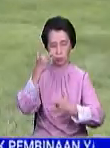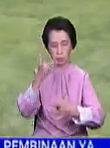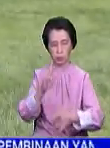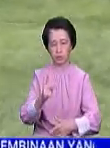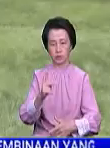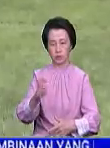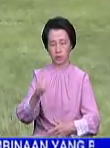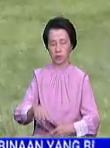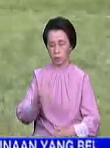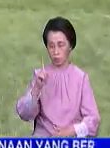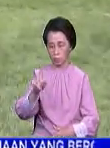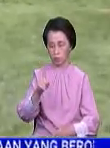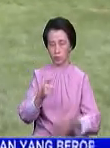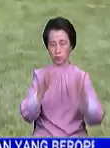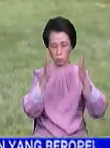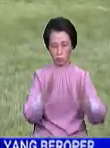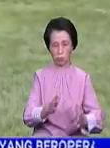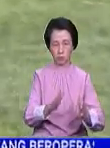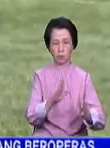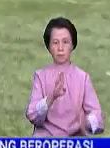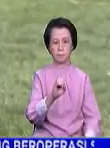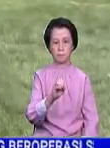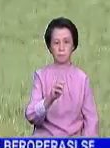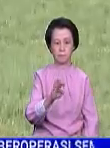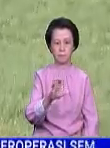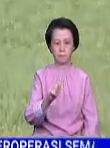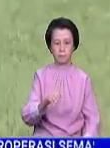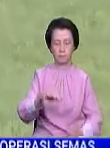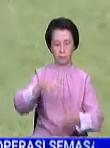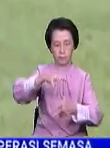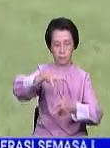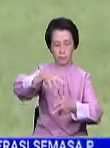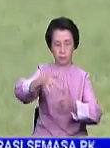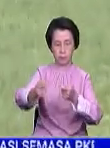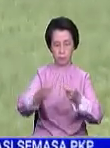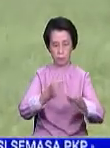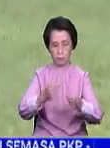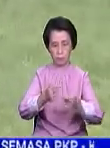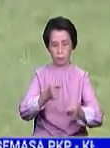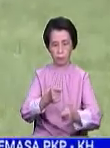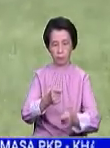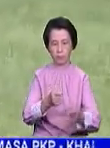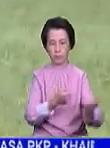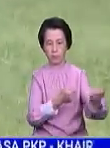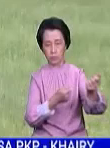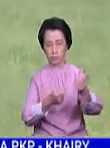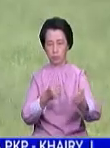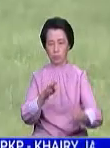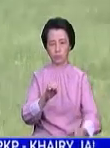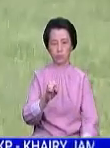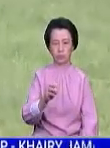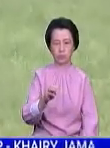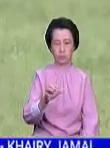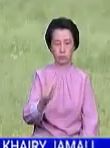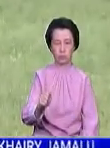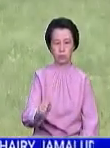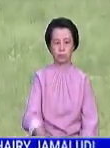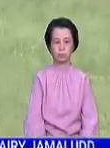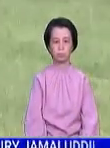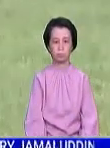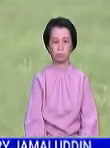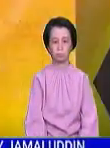KKM dan seorang anggota bomber udara Miri dengan pesawat dikendalikan oleh penguasa bomber Kapten Muhammad Muiz